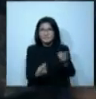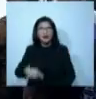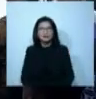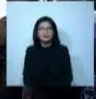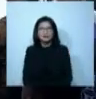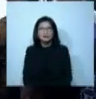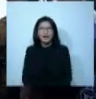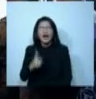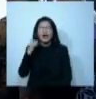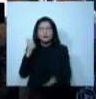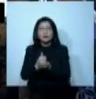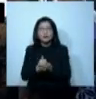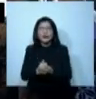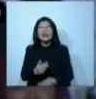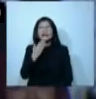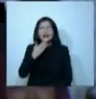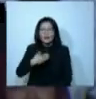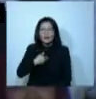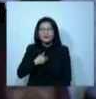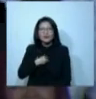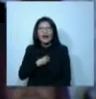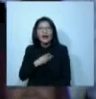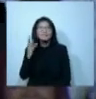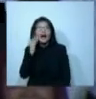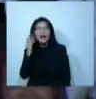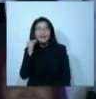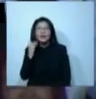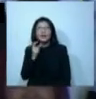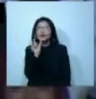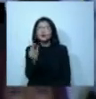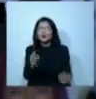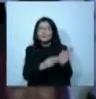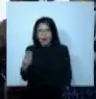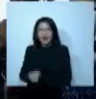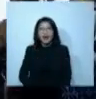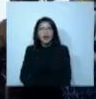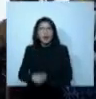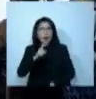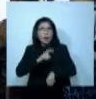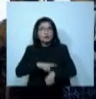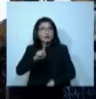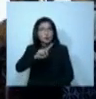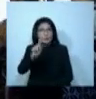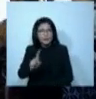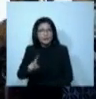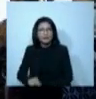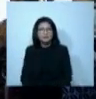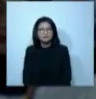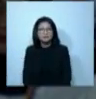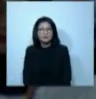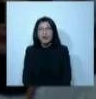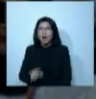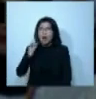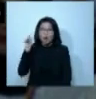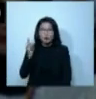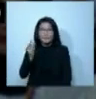tapi juga harus disampaikan dengan gimmick-gimmick yang bisa nantinya bikin pemilih Gen Z ini nyangkut gitu ya, dan